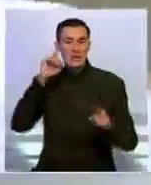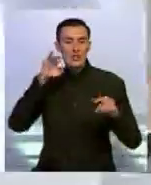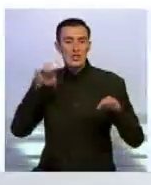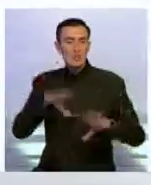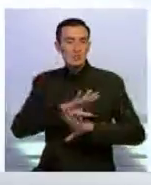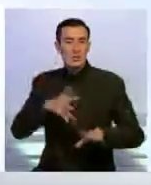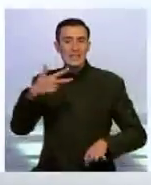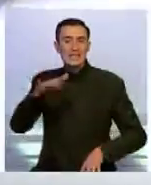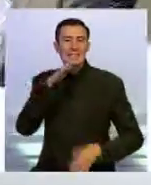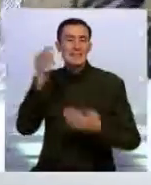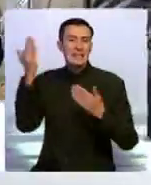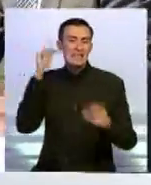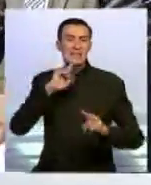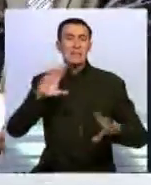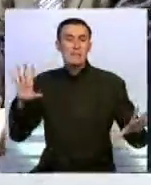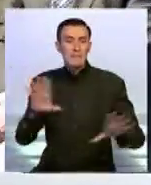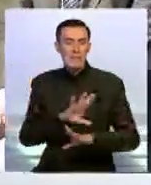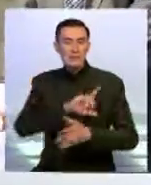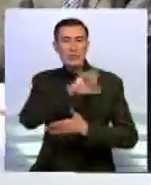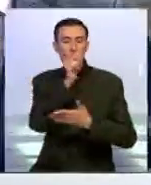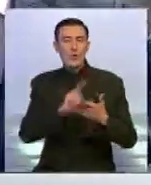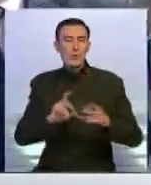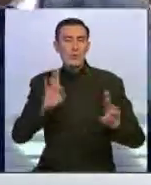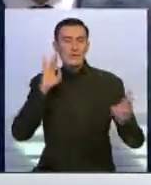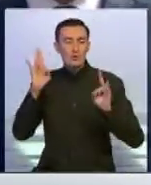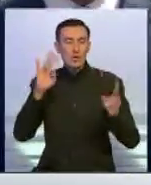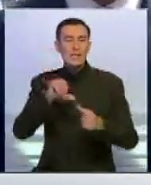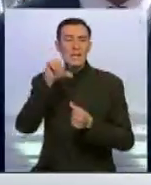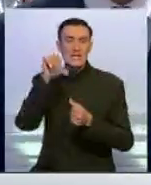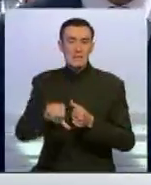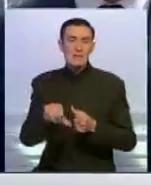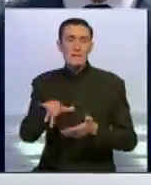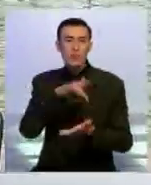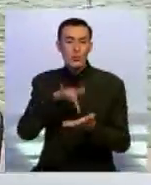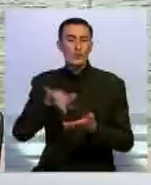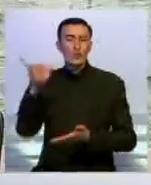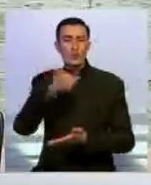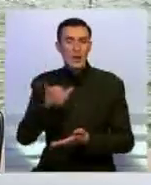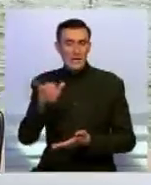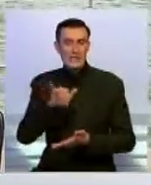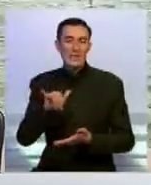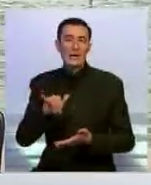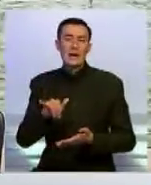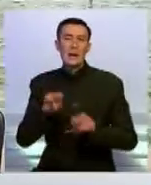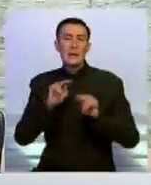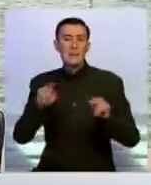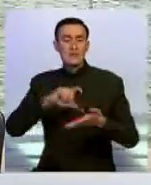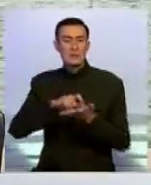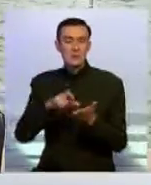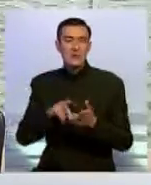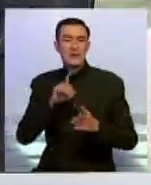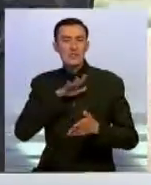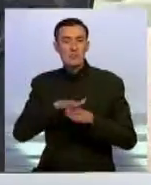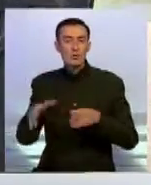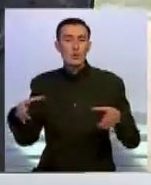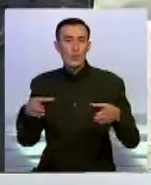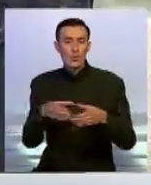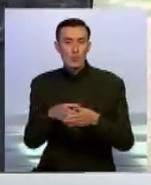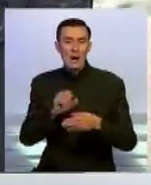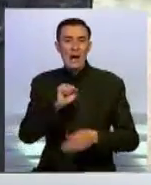случайно. 30 лет назад «Джулия» впервые прозвучала именно здесь, в Уральске, на сцене пединститута. Ее исполнила